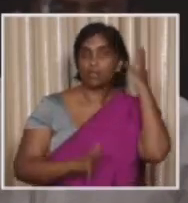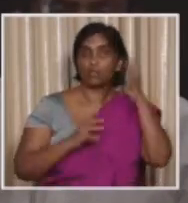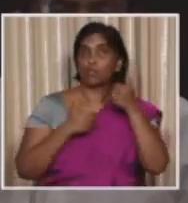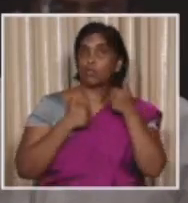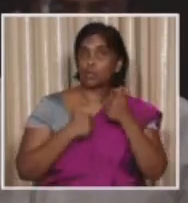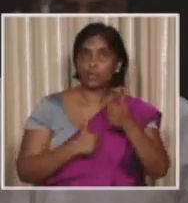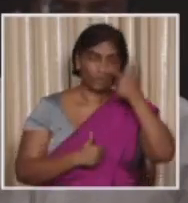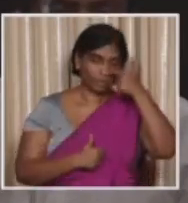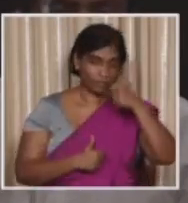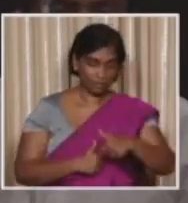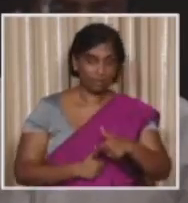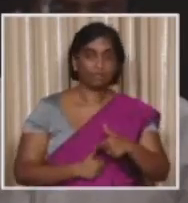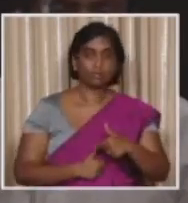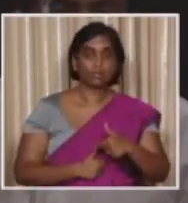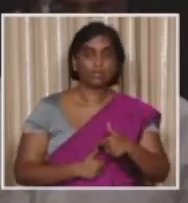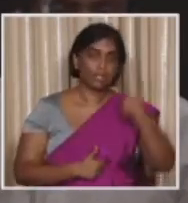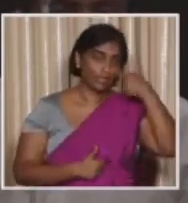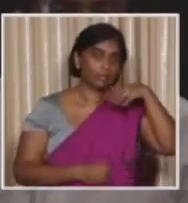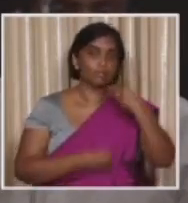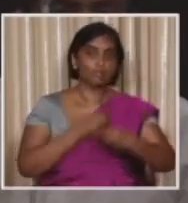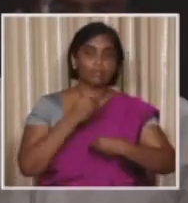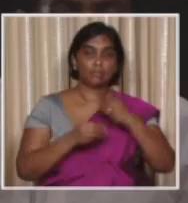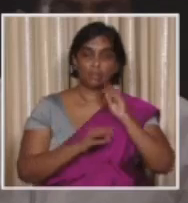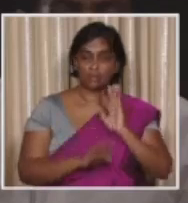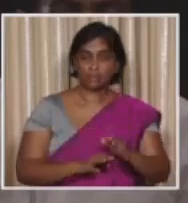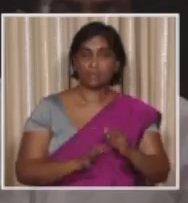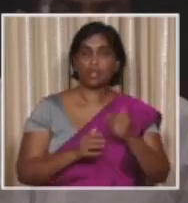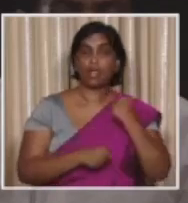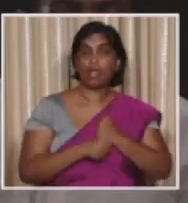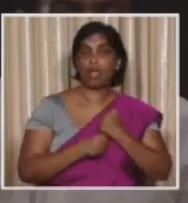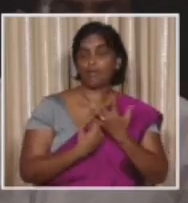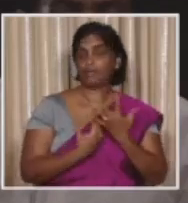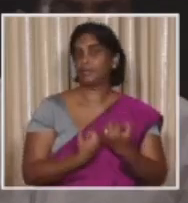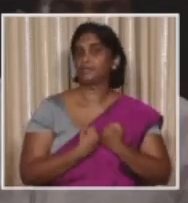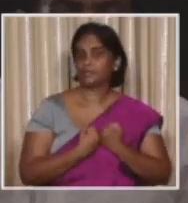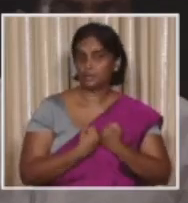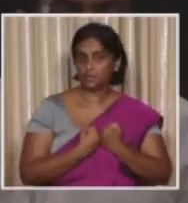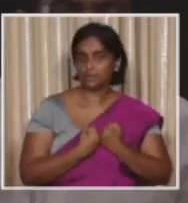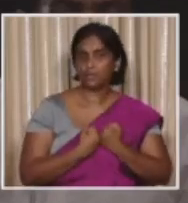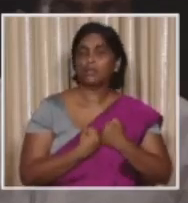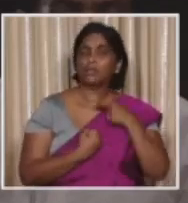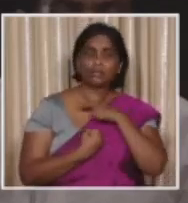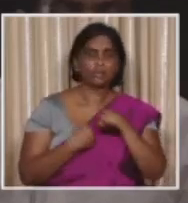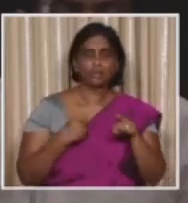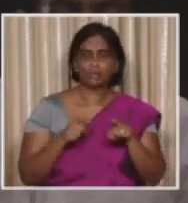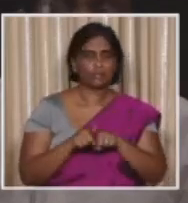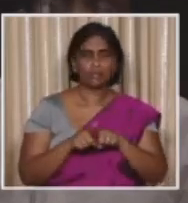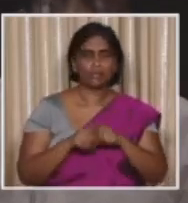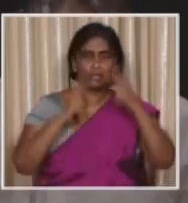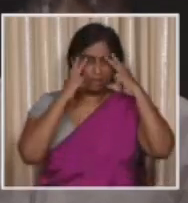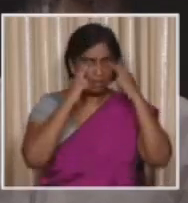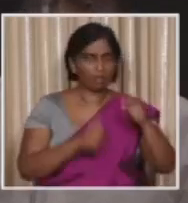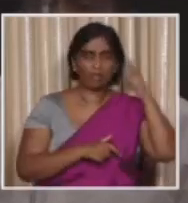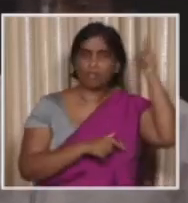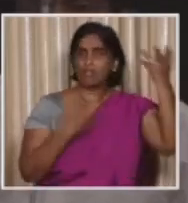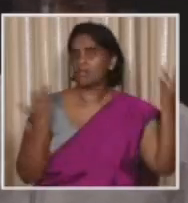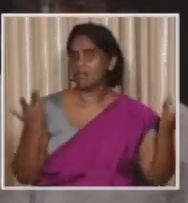හොඳම ඉන්ධන ටික තියෙන ඉන්ධන කර්මාන්ත ටික තියෙන්නේ ආණ්ඩුව සතුව කියලා. එහෙම ඒක මැද පෙරදිගත්